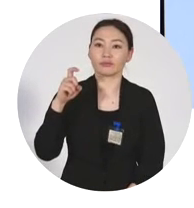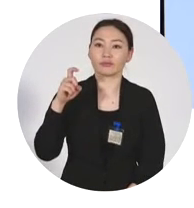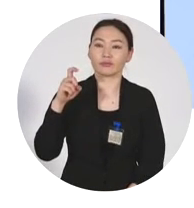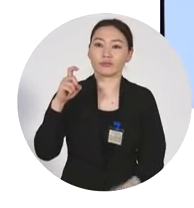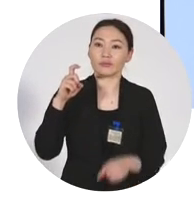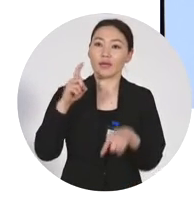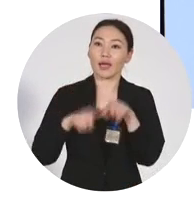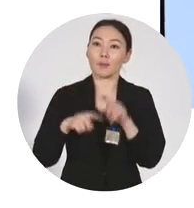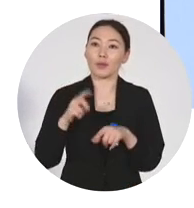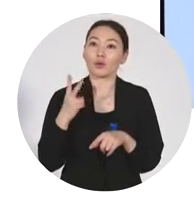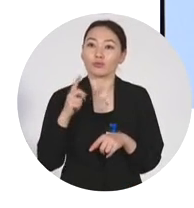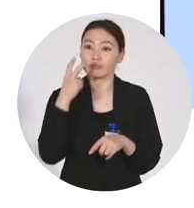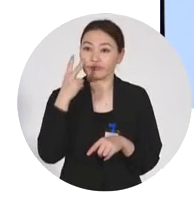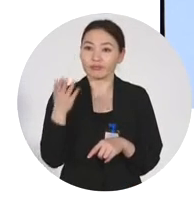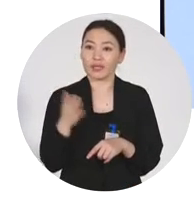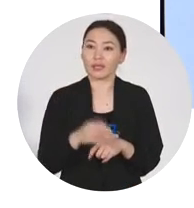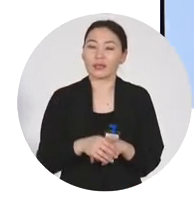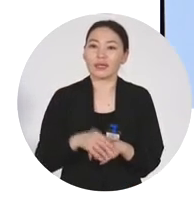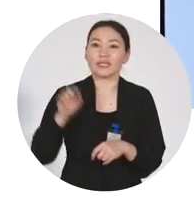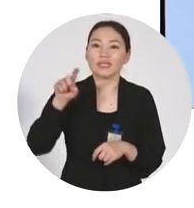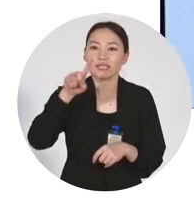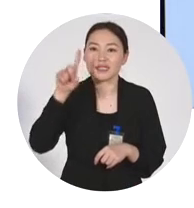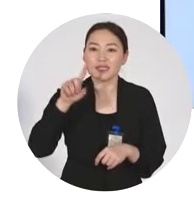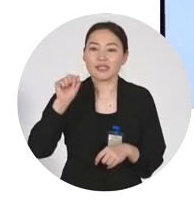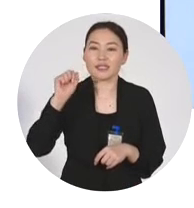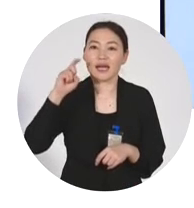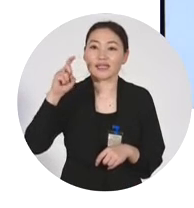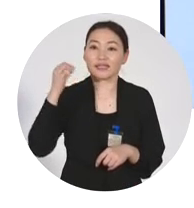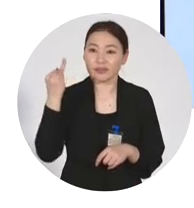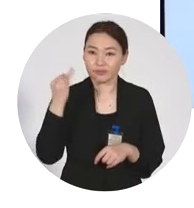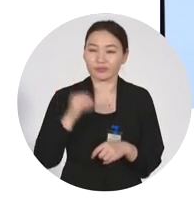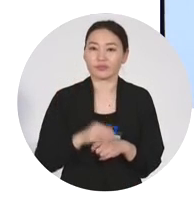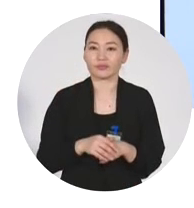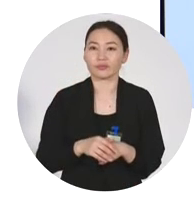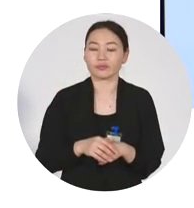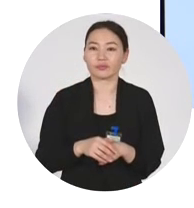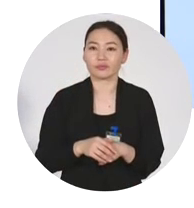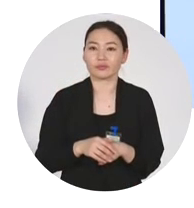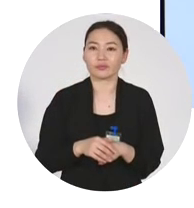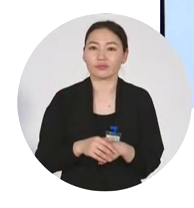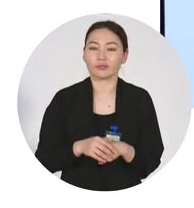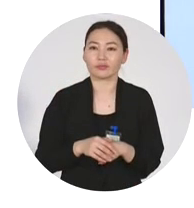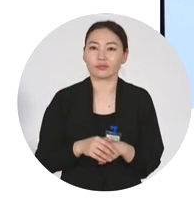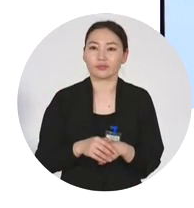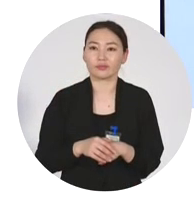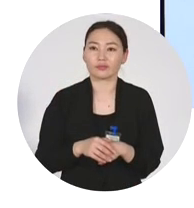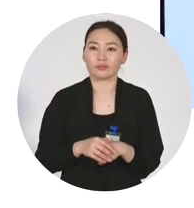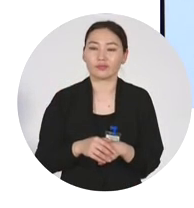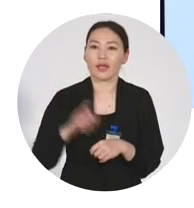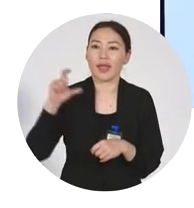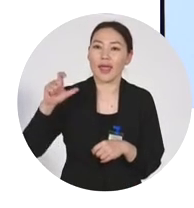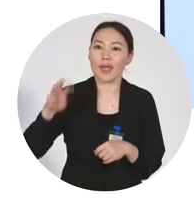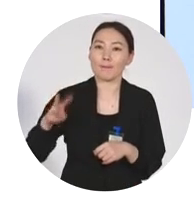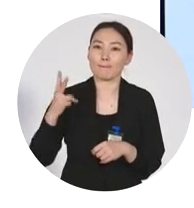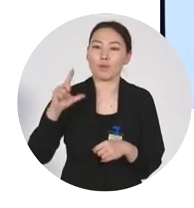залгаж бичье. За зах гэдэг үйлг бол за ир үг байна. За мөн ихшгэр төгссөн байна гэдгийг